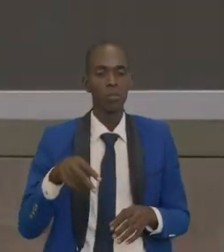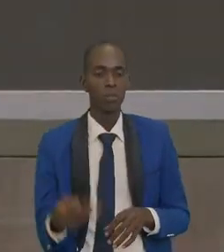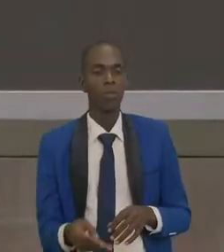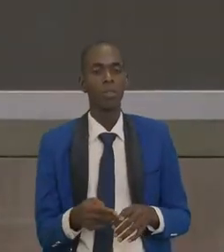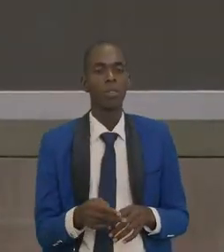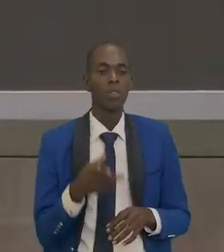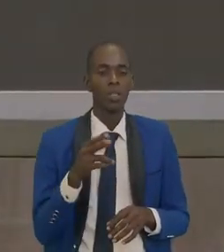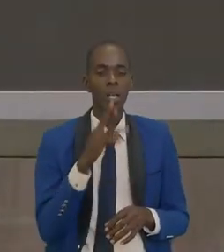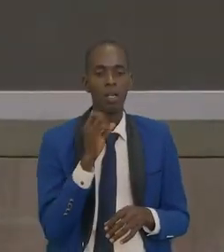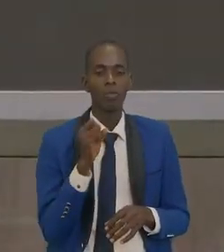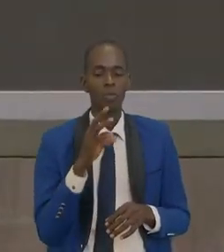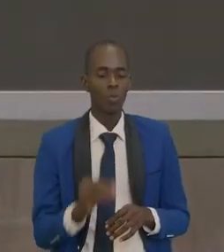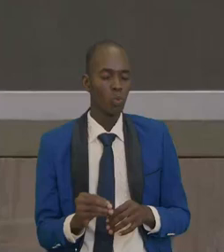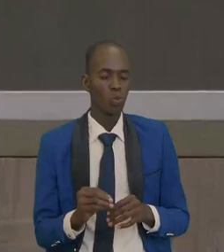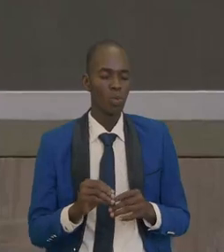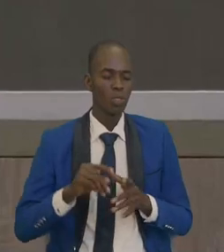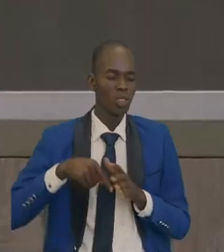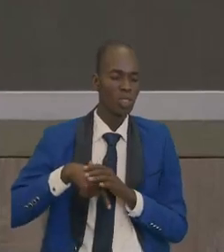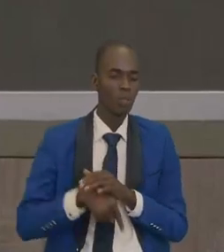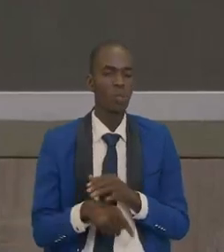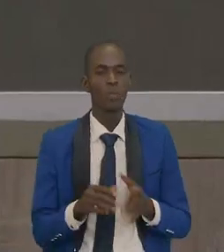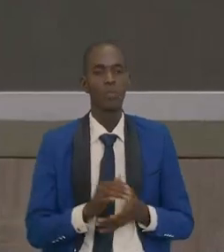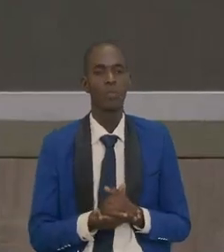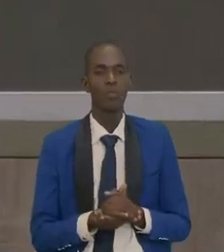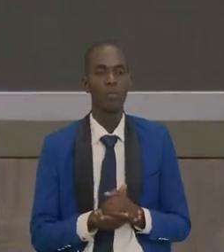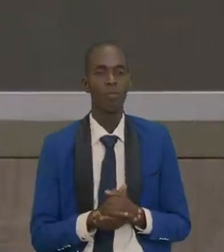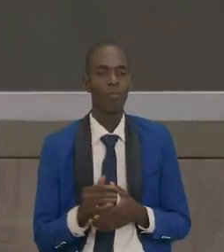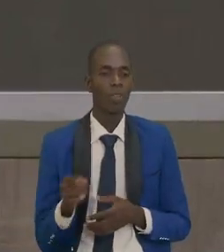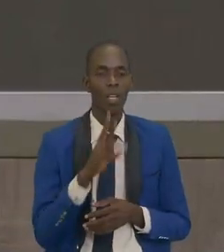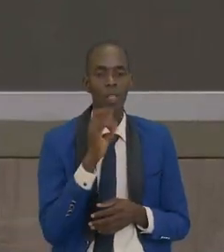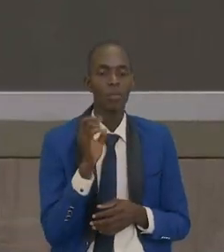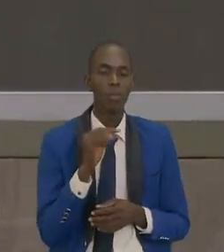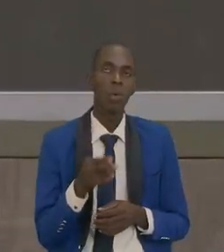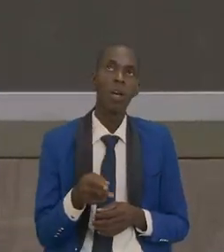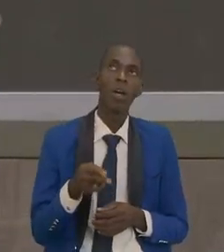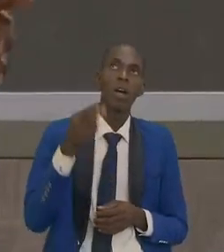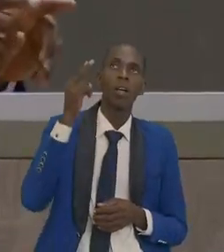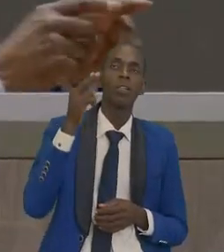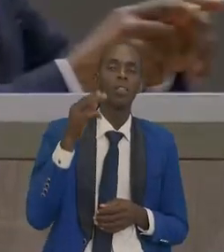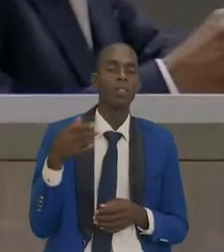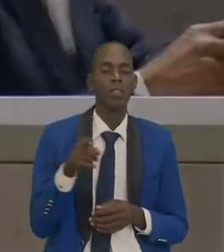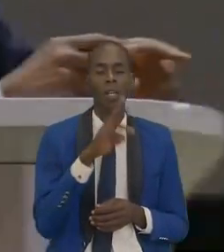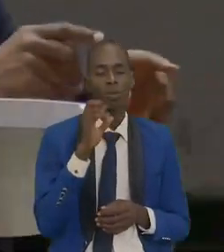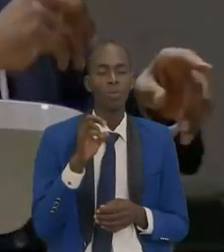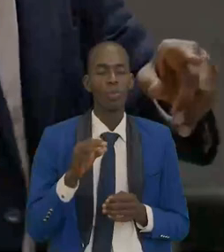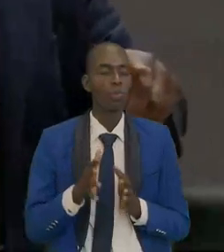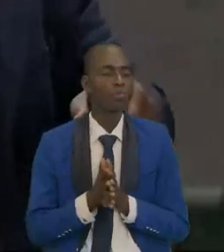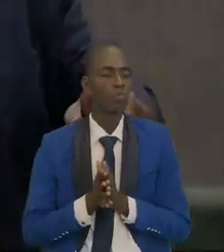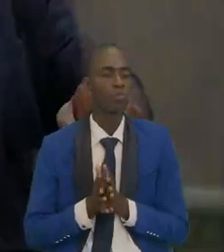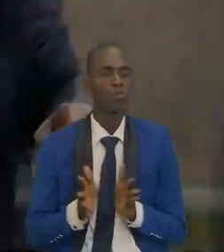Elles sont si vraiment solides, elles sont si élevées, si hautes ces